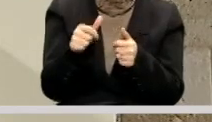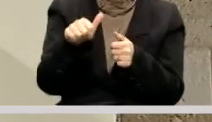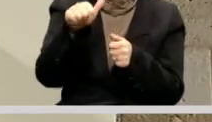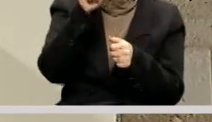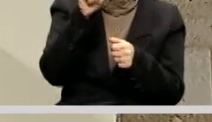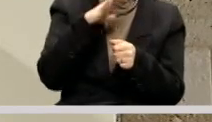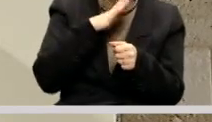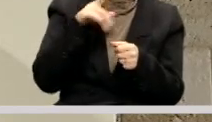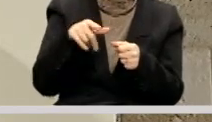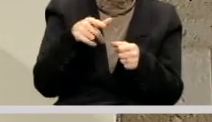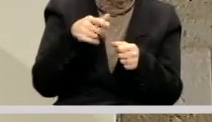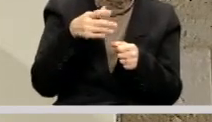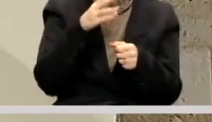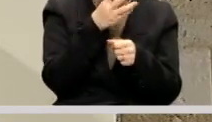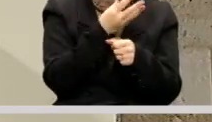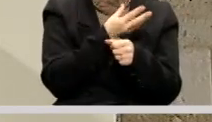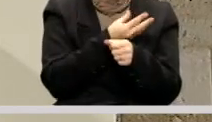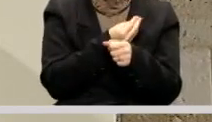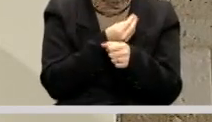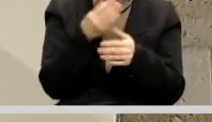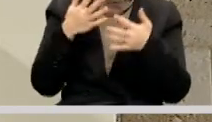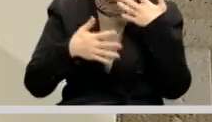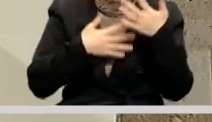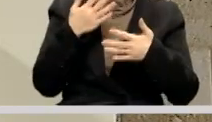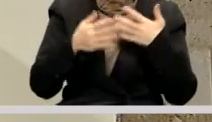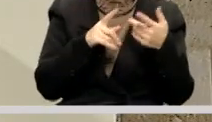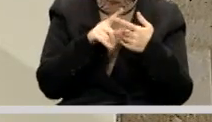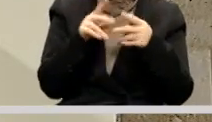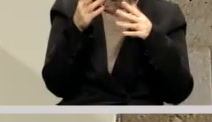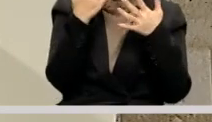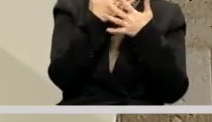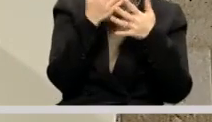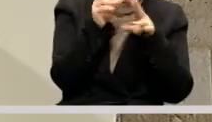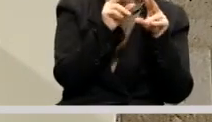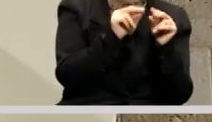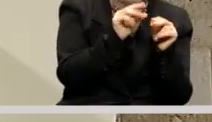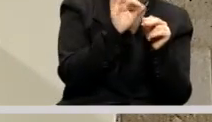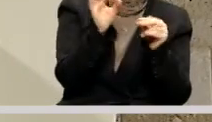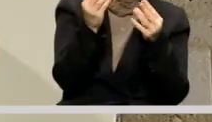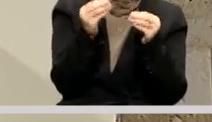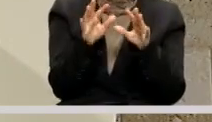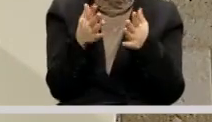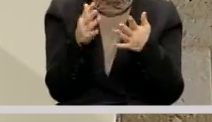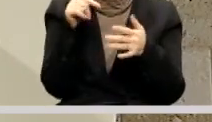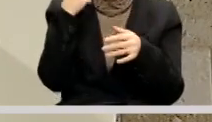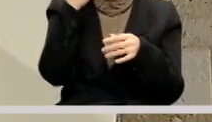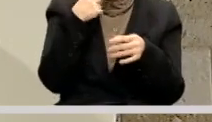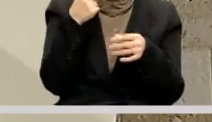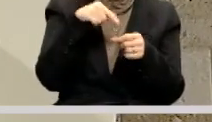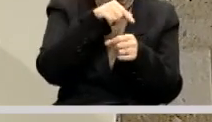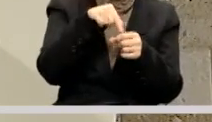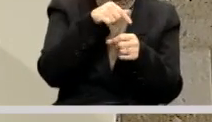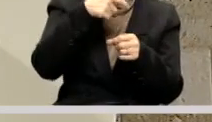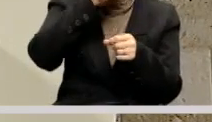yoğurtla karıştırılıyor diyetlerde tüketilebilir diye. O da yine gece uykusuzluğuna sebep oluyor. Dolayısıyla çay kahve tüketimine eğer uyku